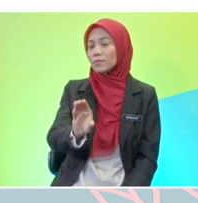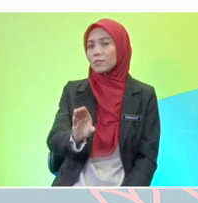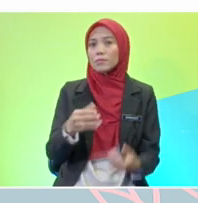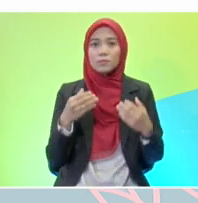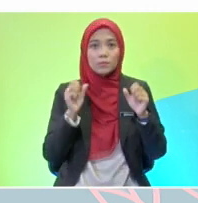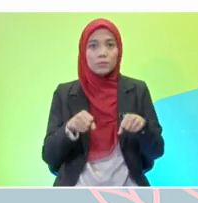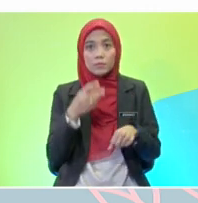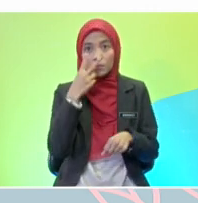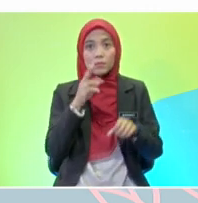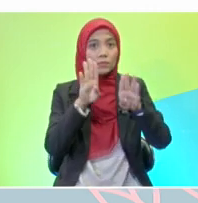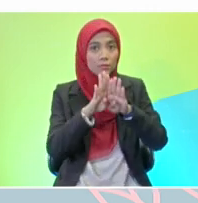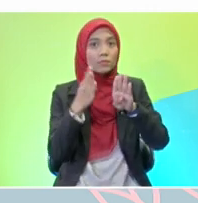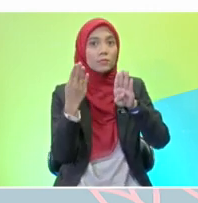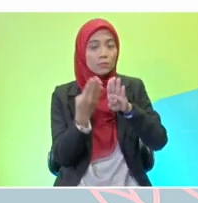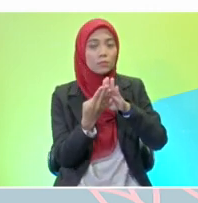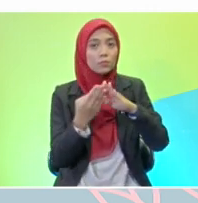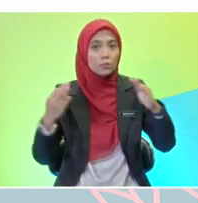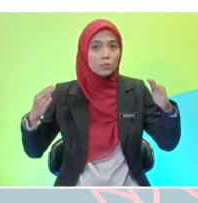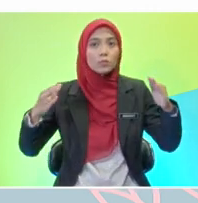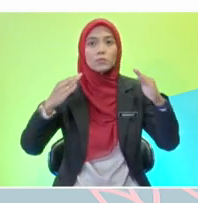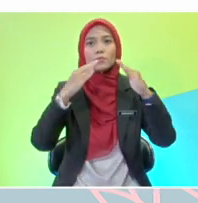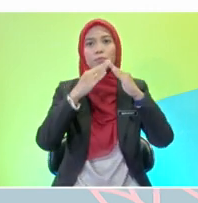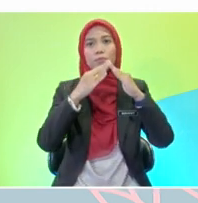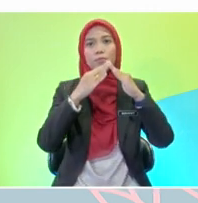pintu dinding tiang rumah dan juga